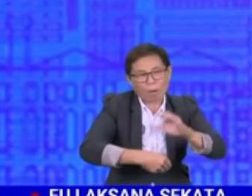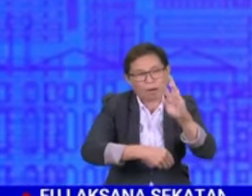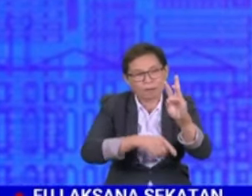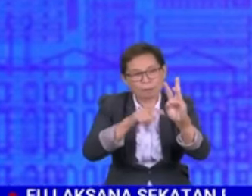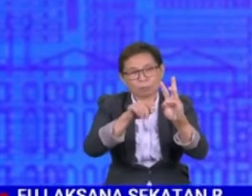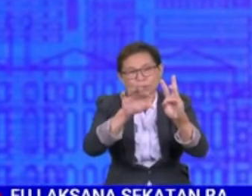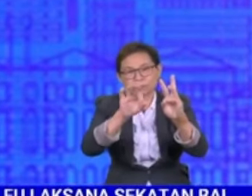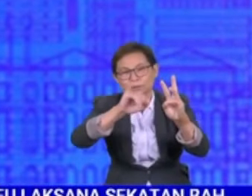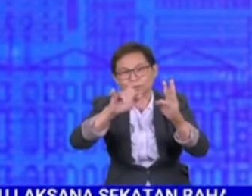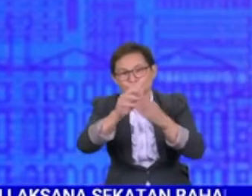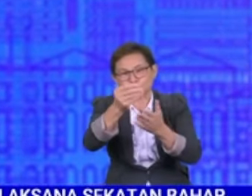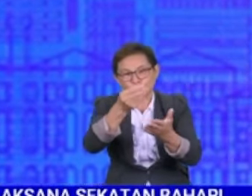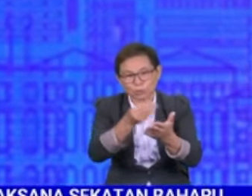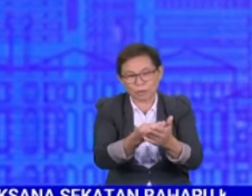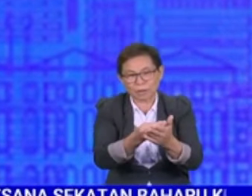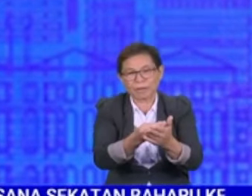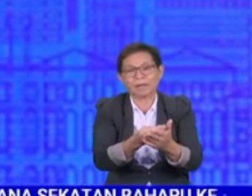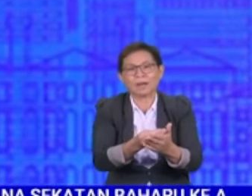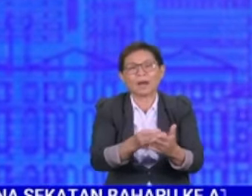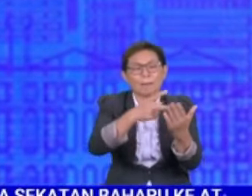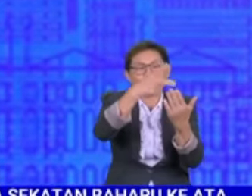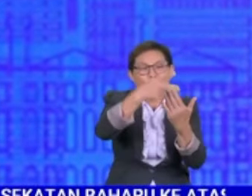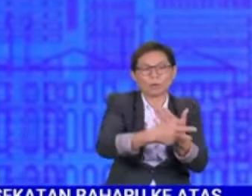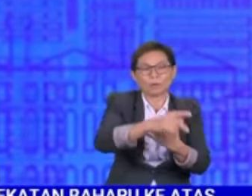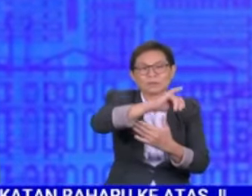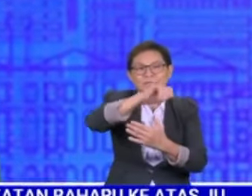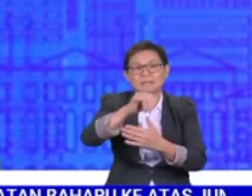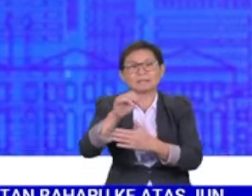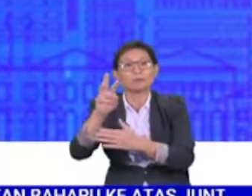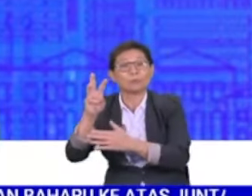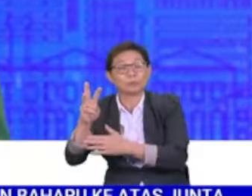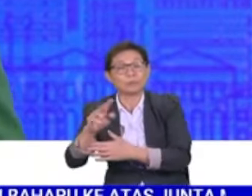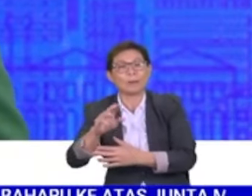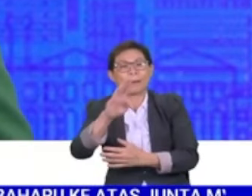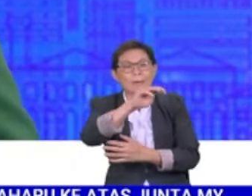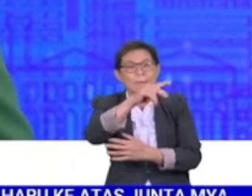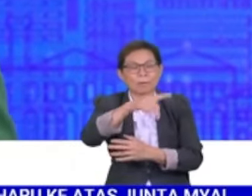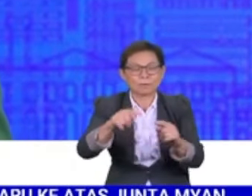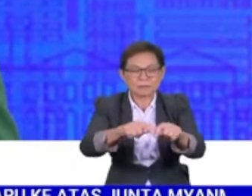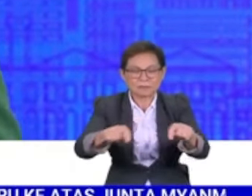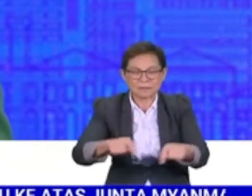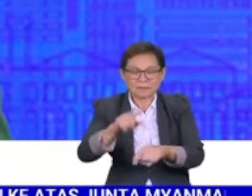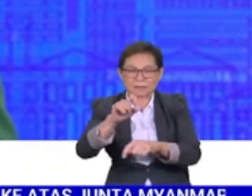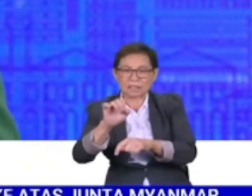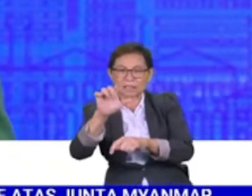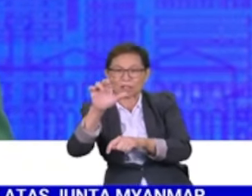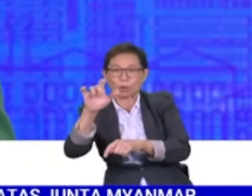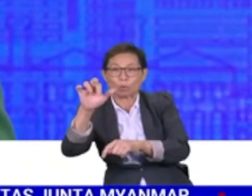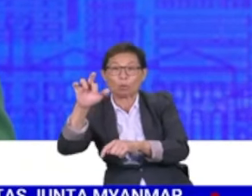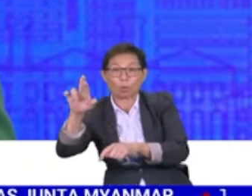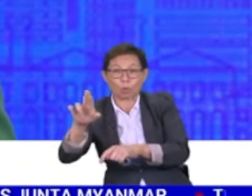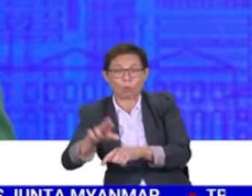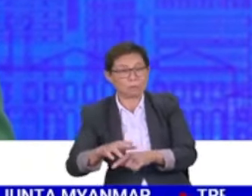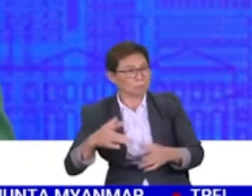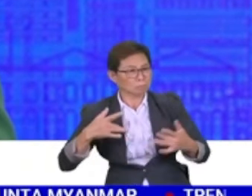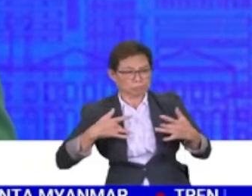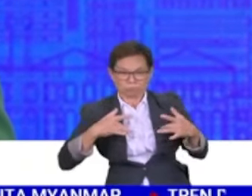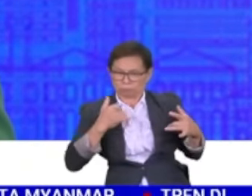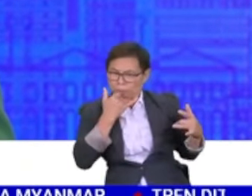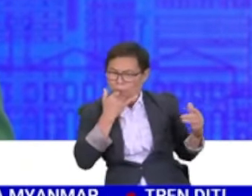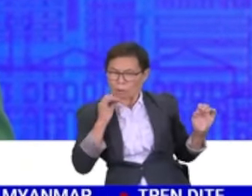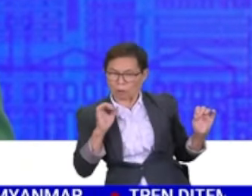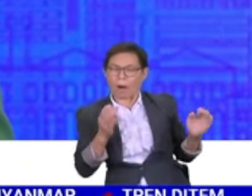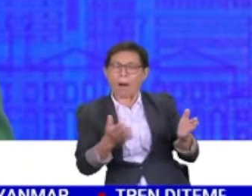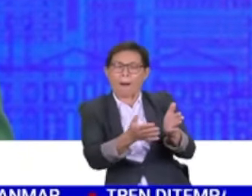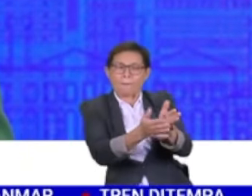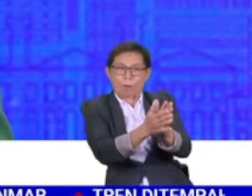RM6.9 juta ringgit melibatkan projek Jana Wibawa. Ahli Parlimen Tasik Gelugur itu bagaimanapun mengaku tidak bersalah